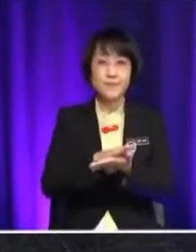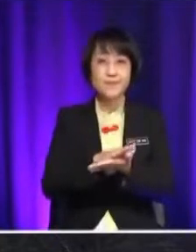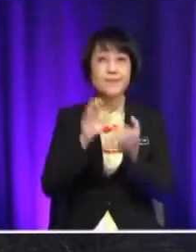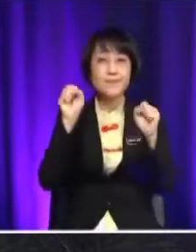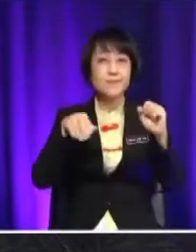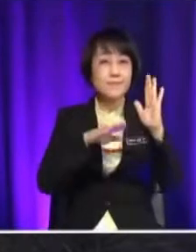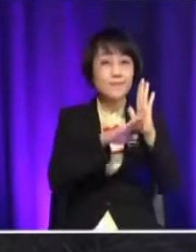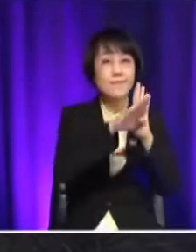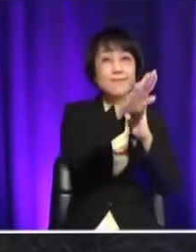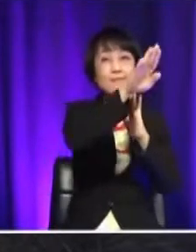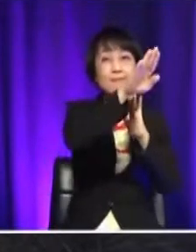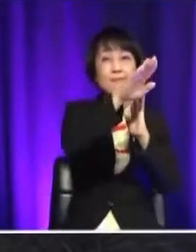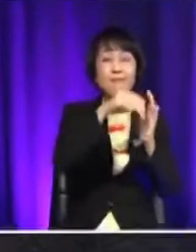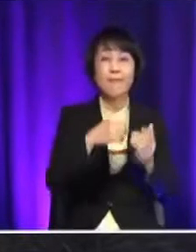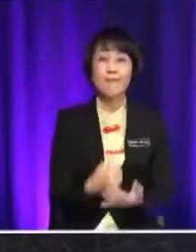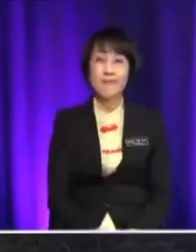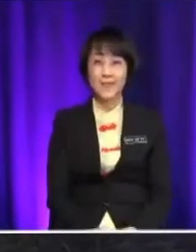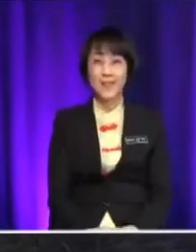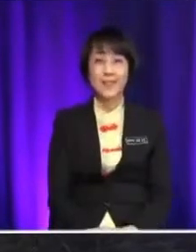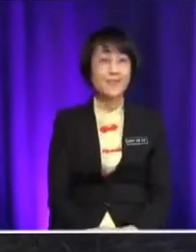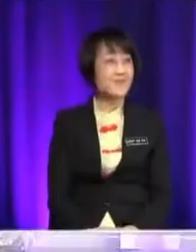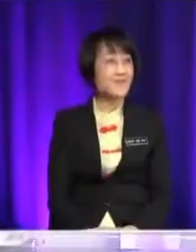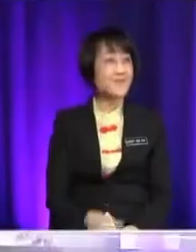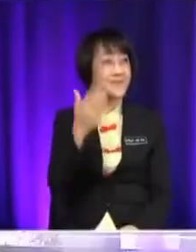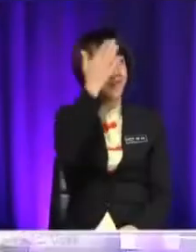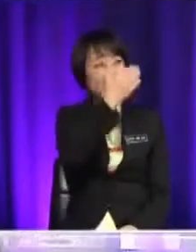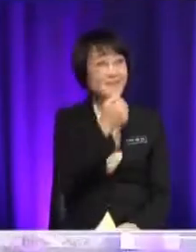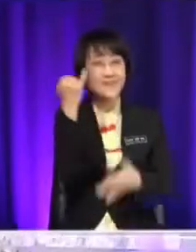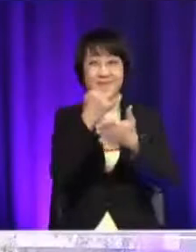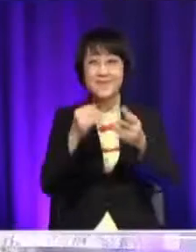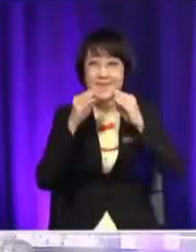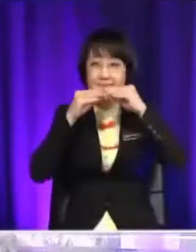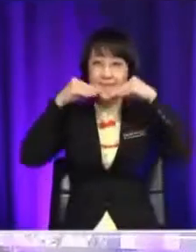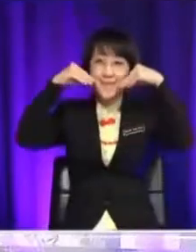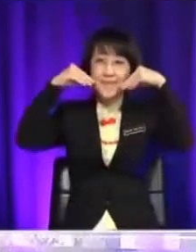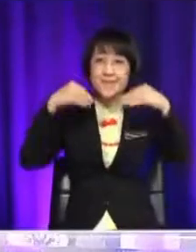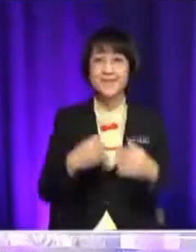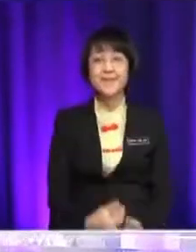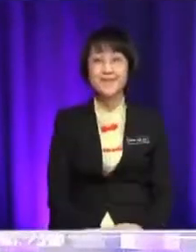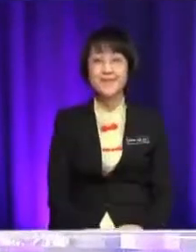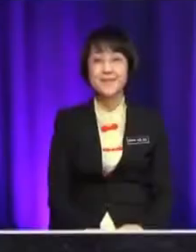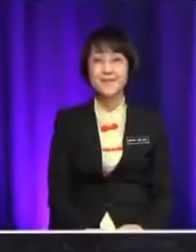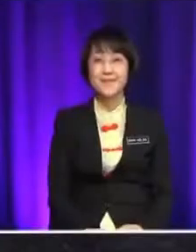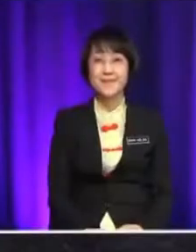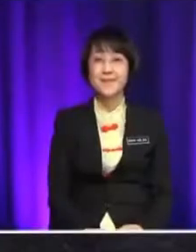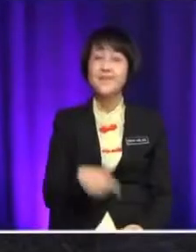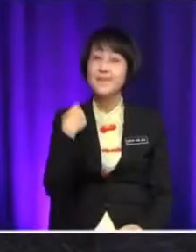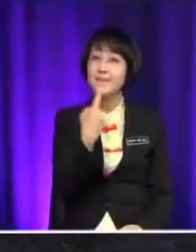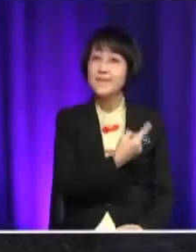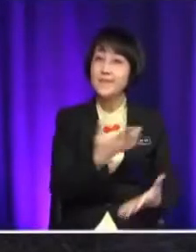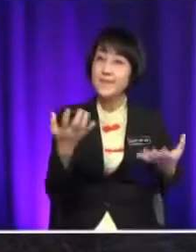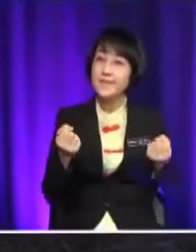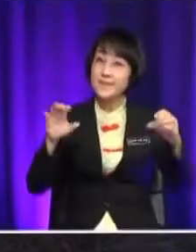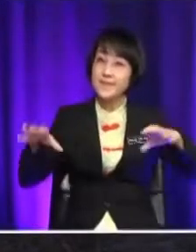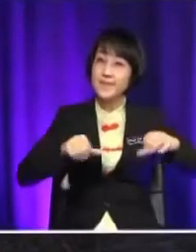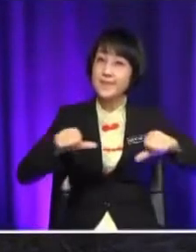semasa. Oh, buat smiley lagi cantik. Comel macam Mira. Untuk Yus. Okey. Baik. Seterusnya, kita nak buat